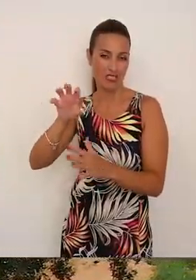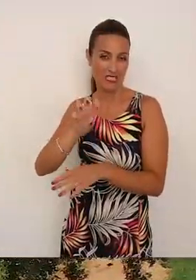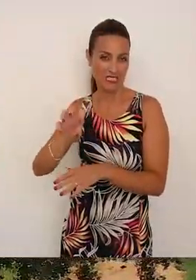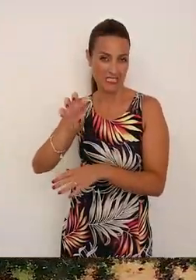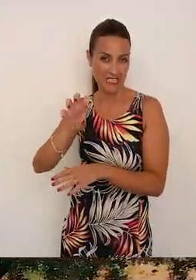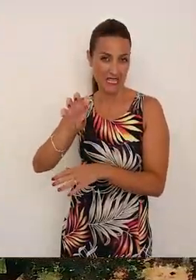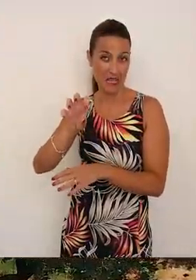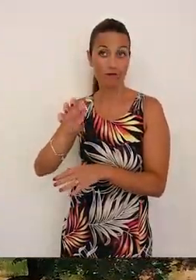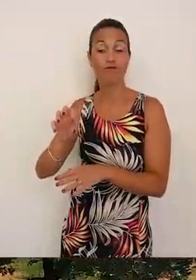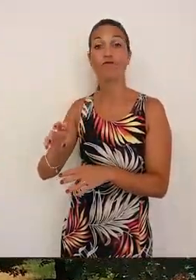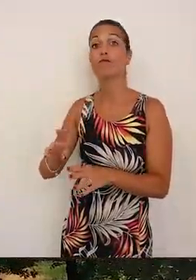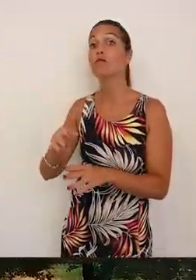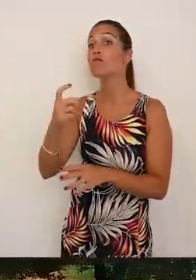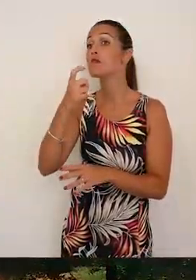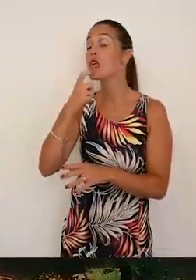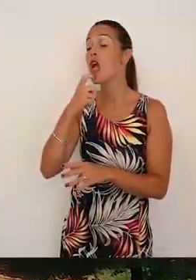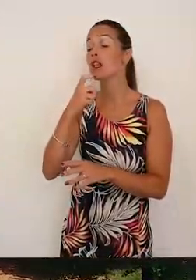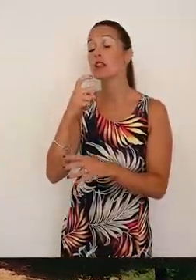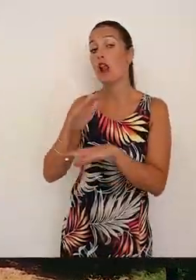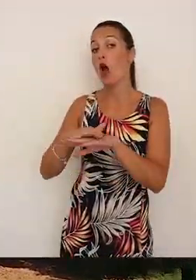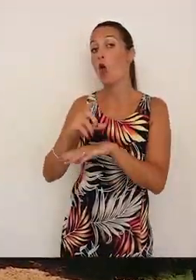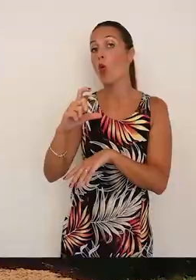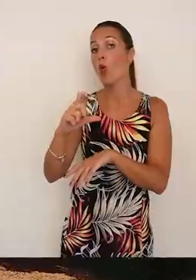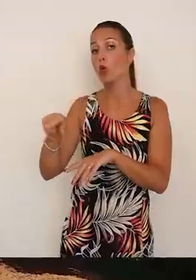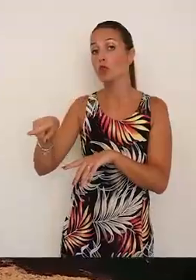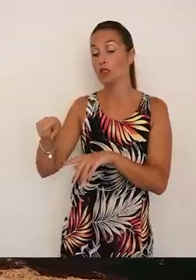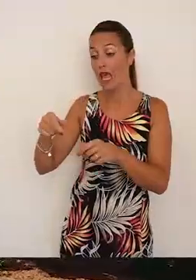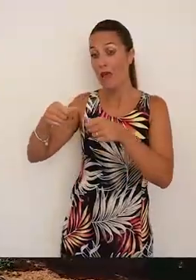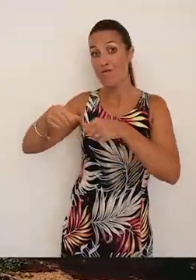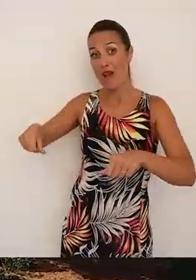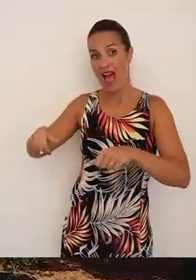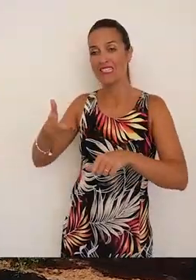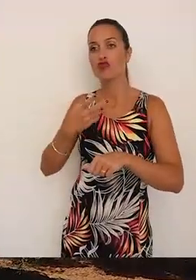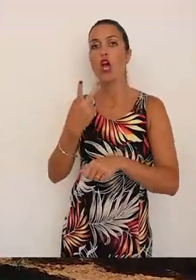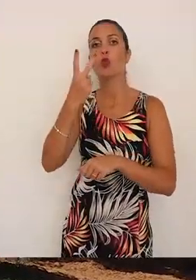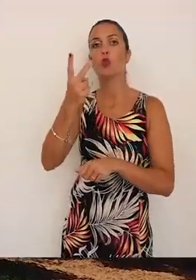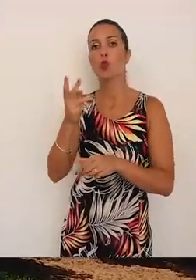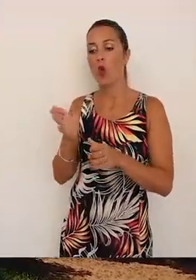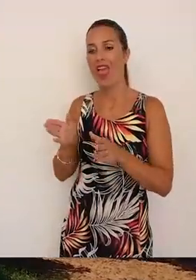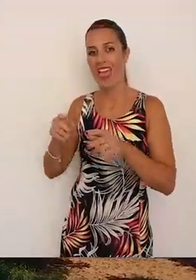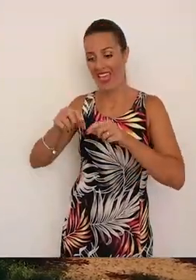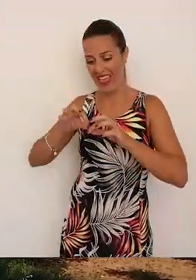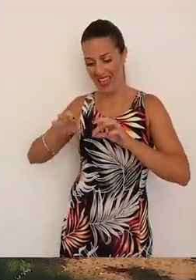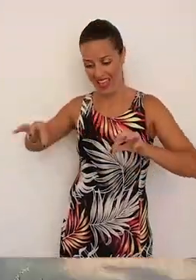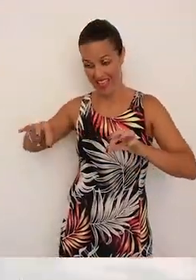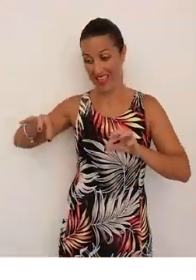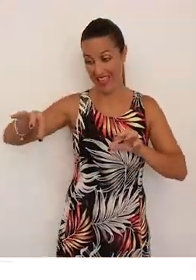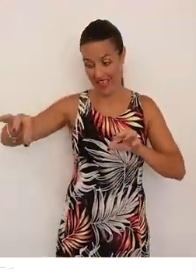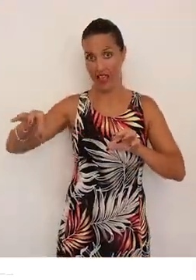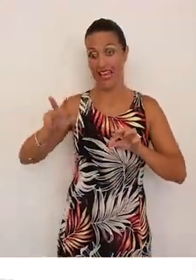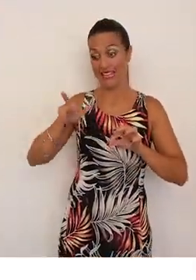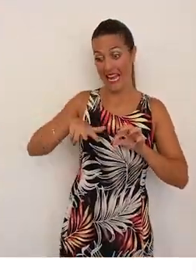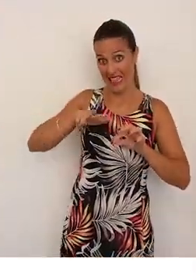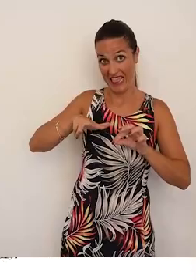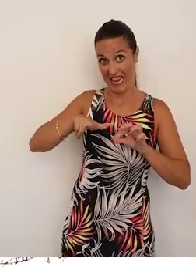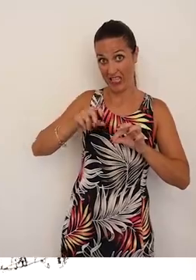È interamente realizzato in pietra di Curzi e la sua base è formata da due lati, rispettivamente di 33 e 20